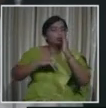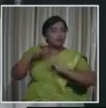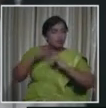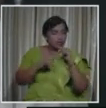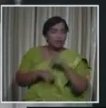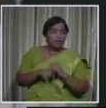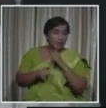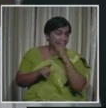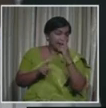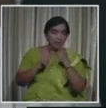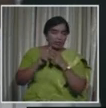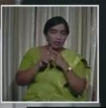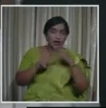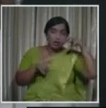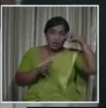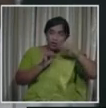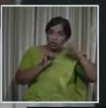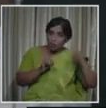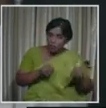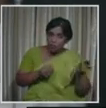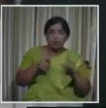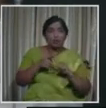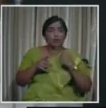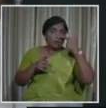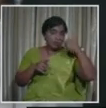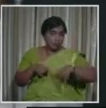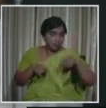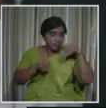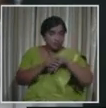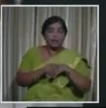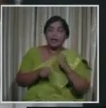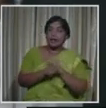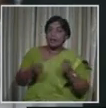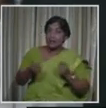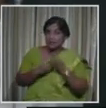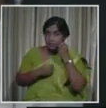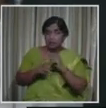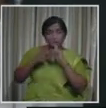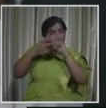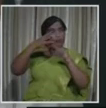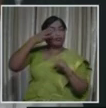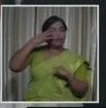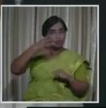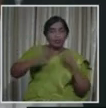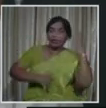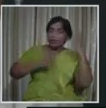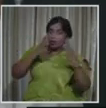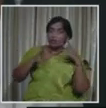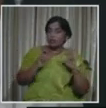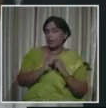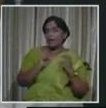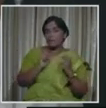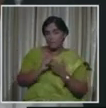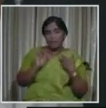මේක එක පැත්තක් නෙමෙයි විදුලි බල මණ්ඩලය ඒ වගේම කණිත තෙල් සංස්ථාව ගෑස් ලබා දීම මේ කියන තුනම අද ලෝකෙත් එක්ක තියෙන අර්බුදයක් එක්ක